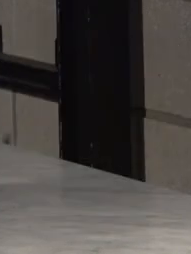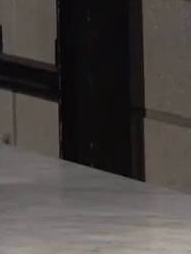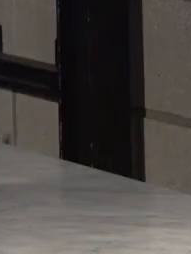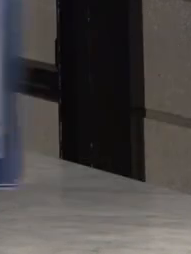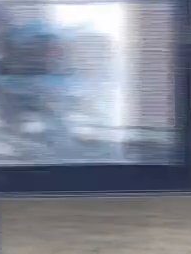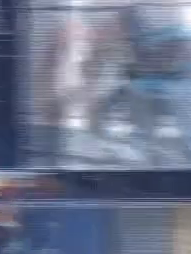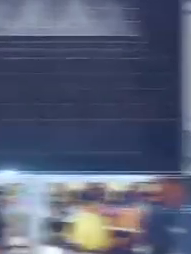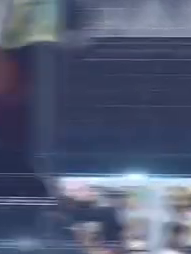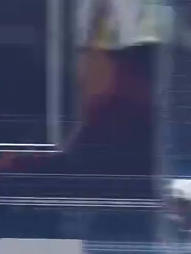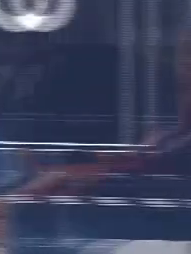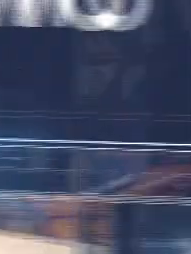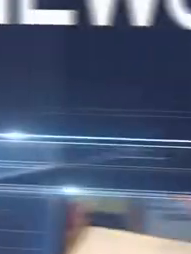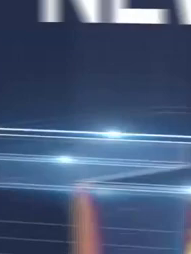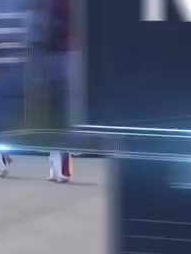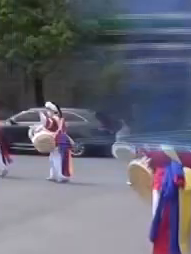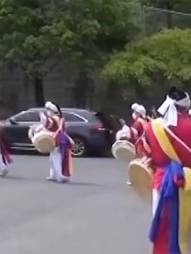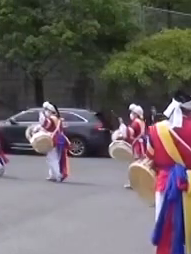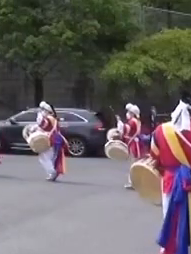으